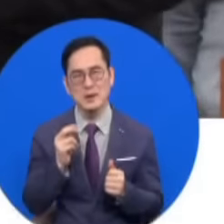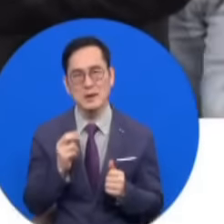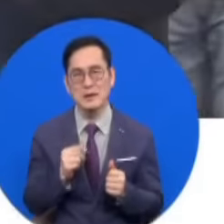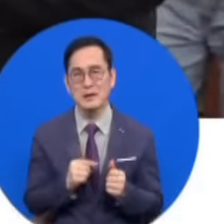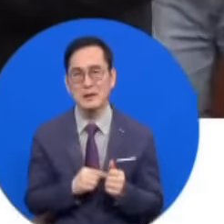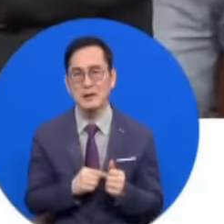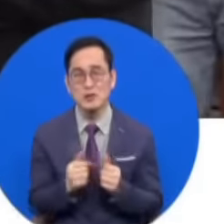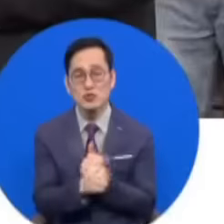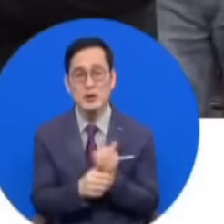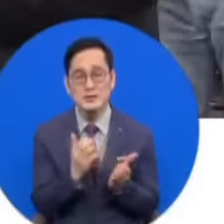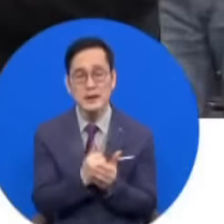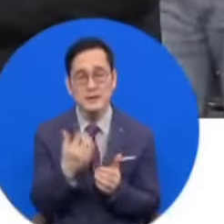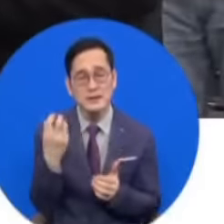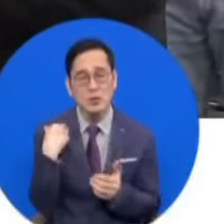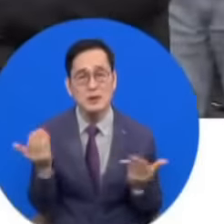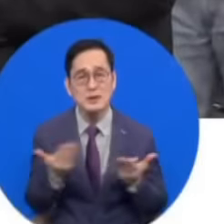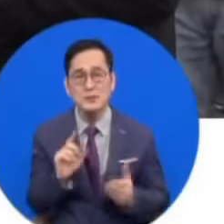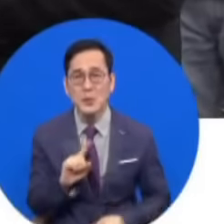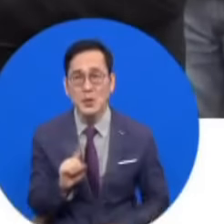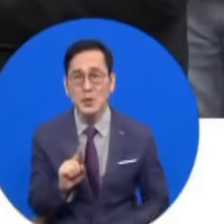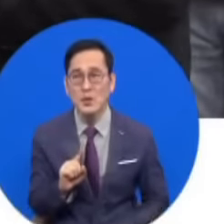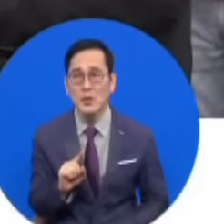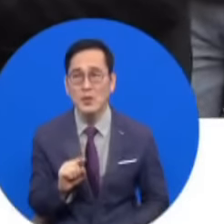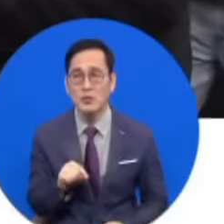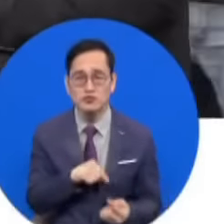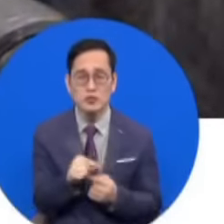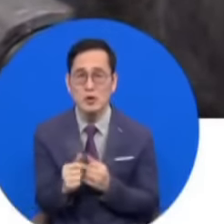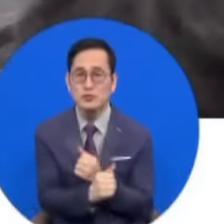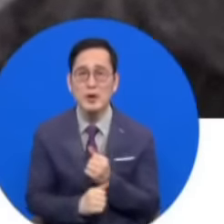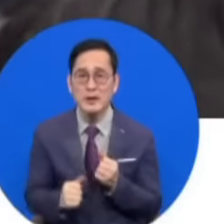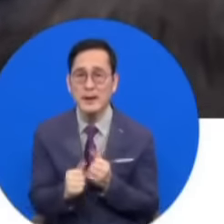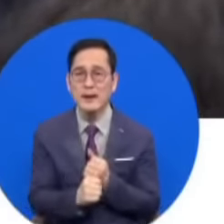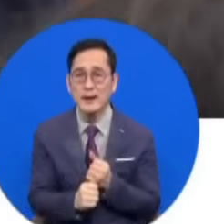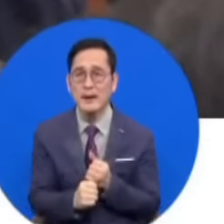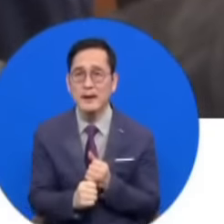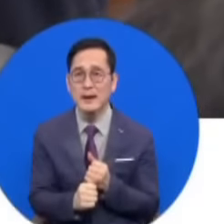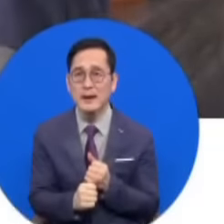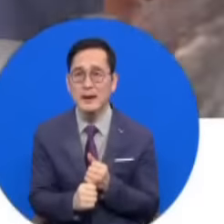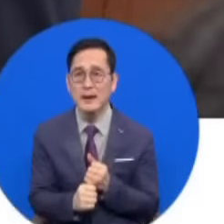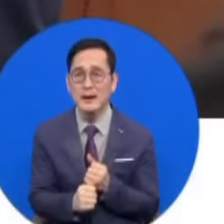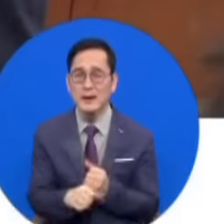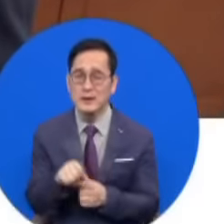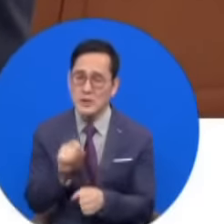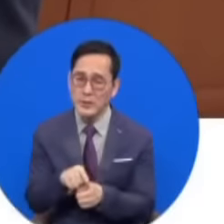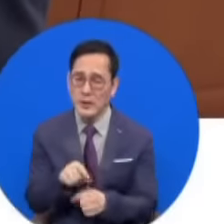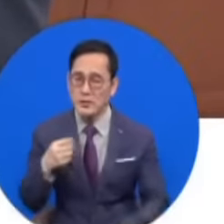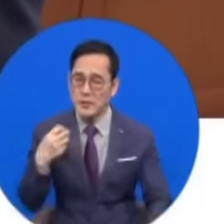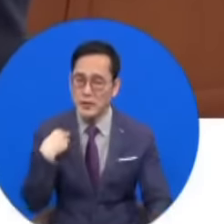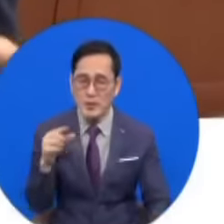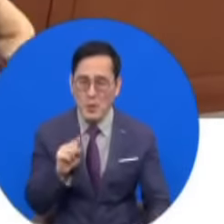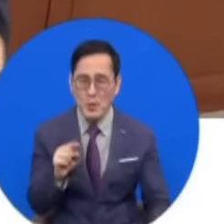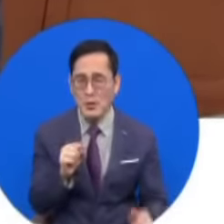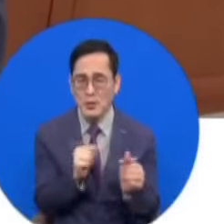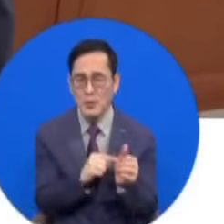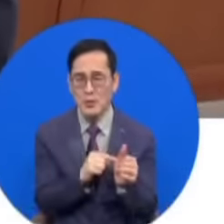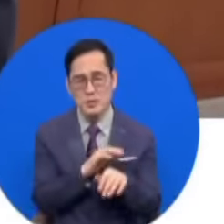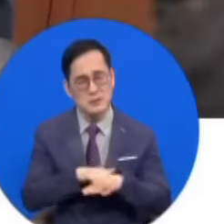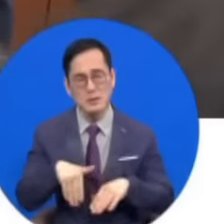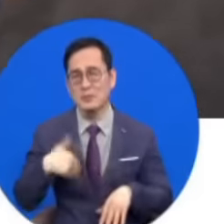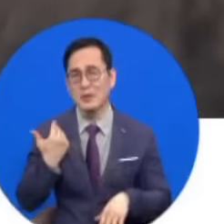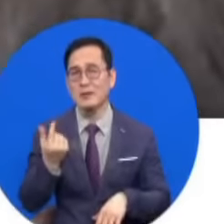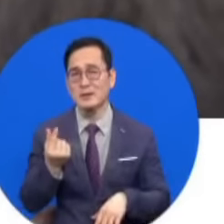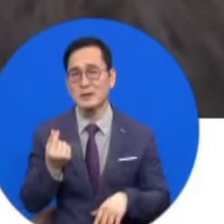위원장이 무엇을 해야 되는 것인지 그리고 운영위원회가 좀 어떤 역할을 해야 되는지 이걸 좀 진지하게